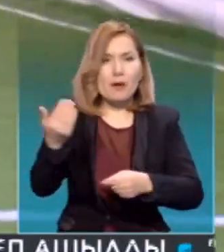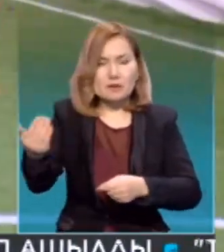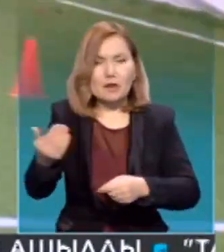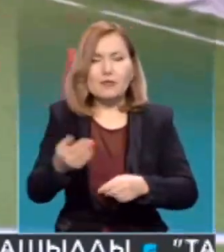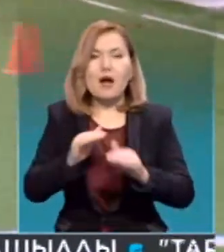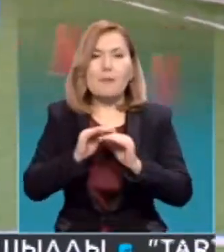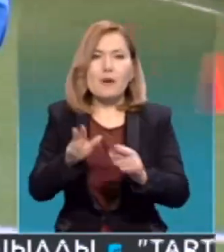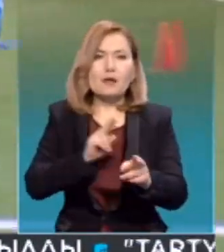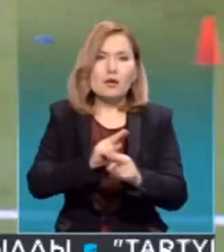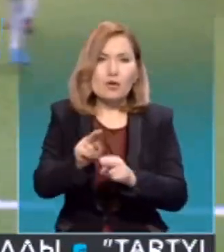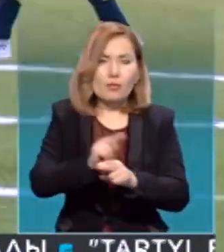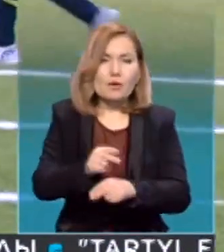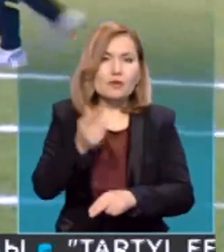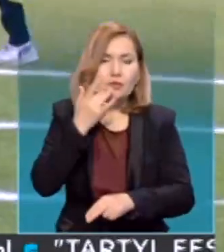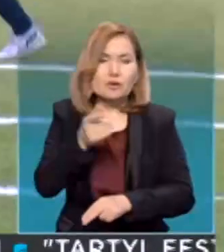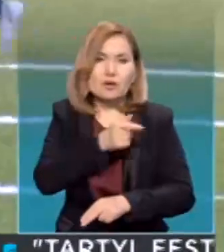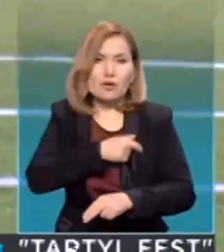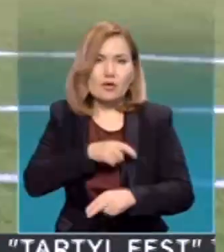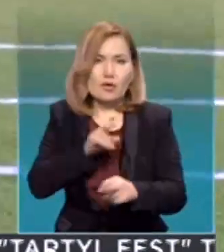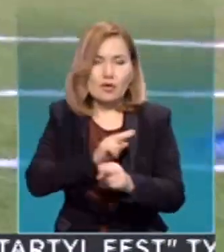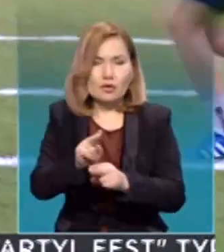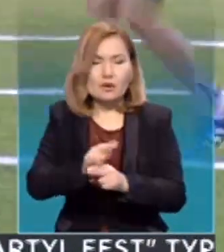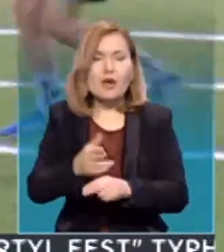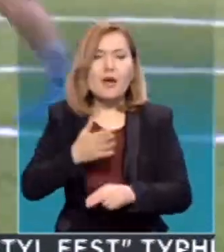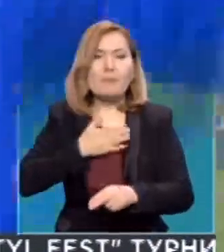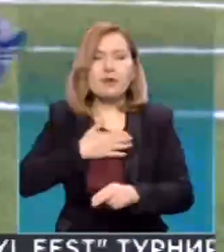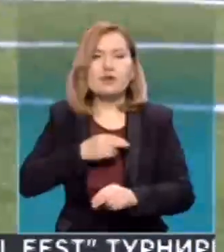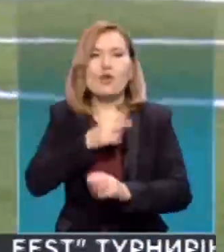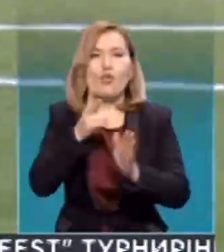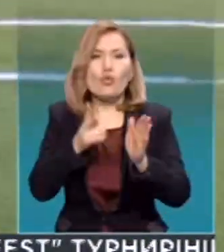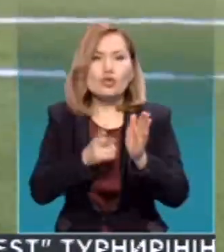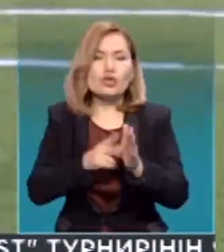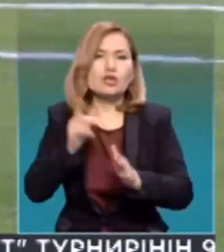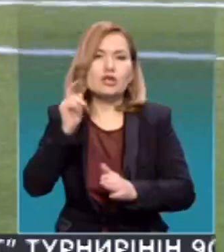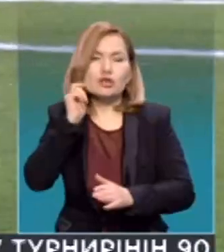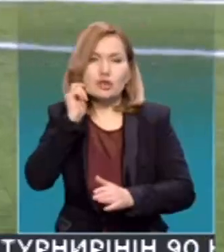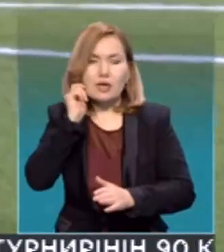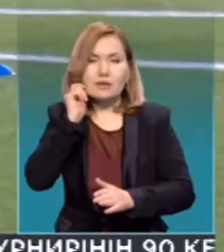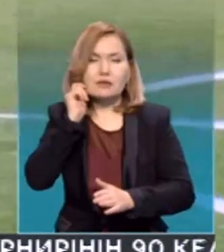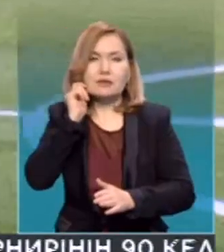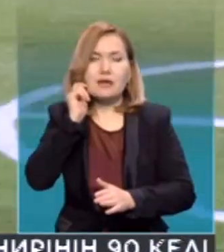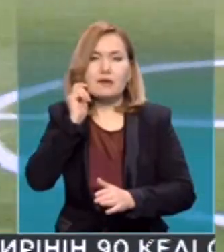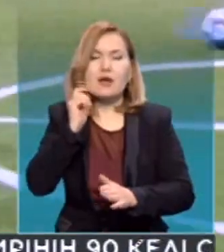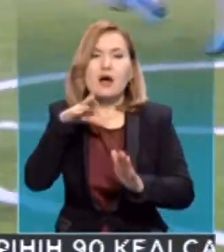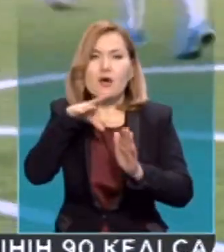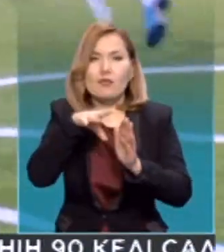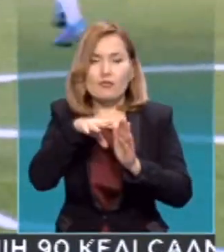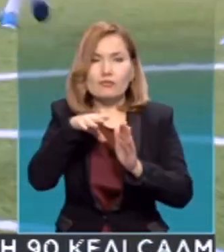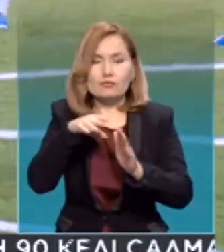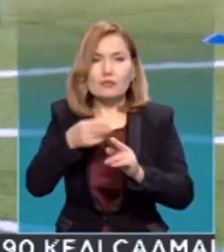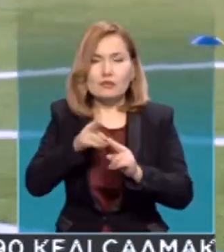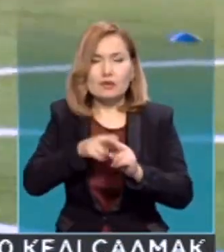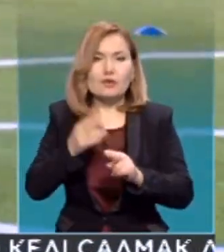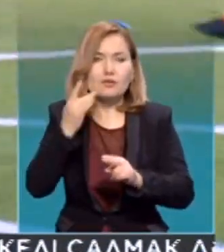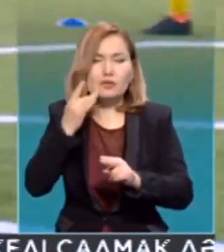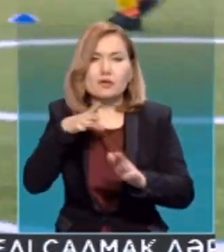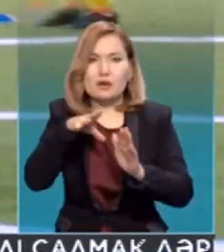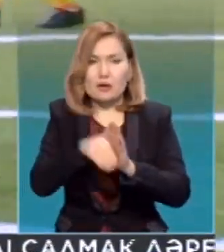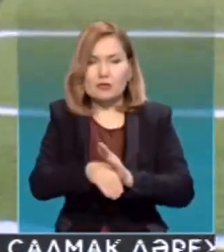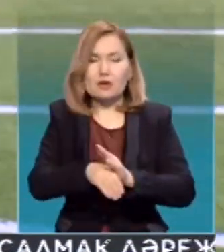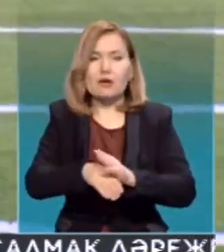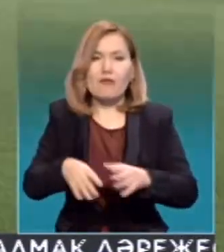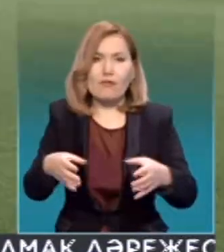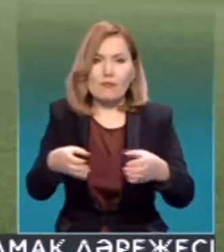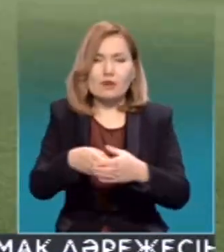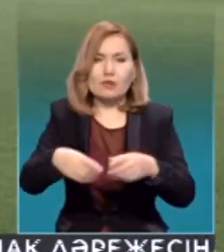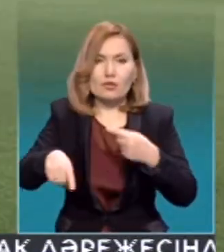өзімнің бапкерлермен жұмыс жасаймын. Сол 17 жасқа дейін енді Астана футбол клубында ойнап жүрдім. Жаста командасында. Сол бір